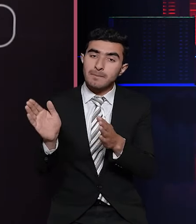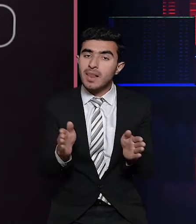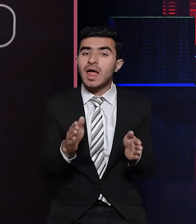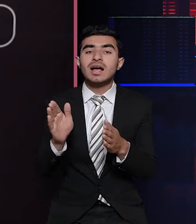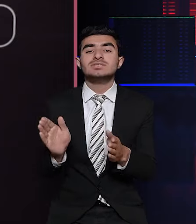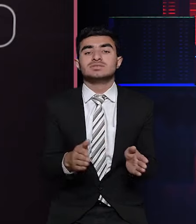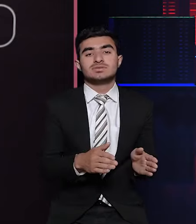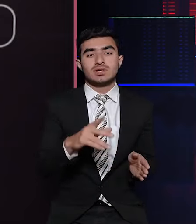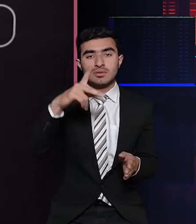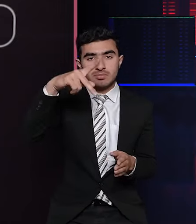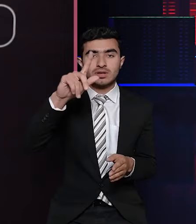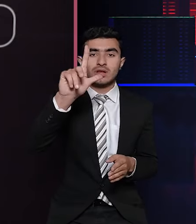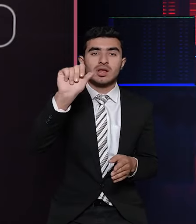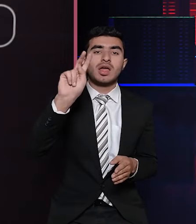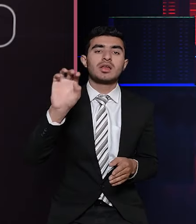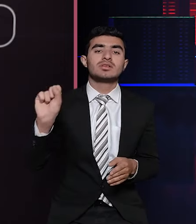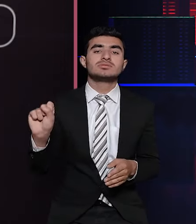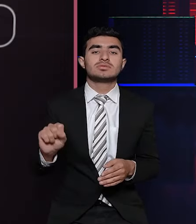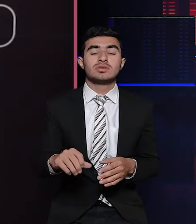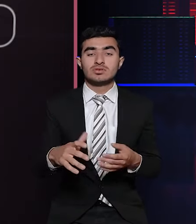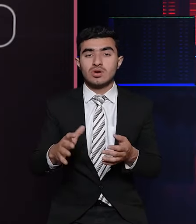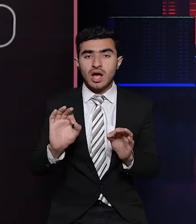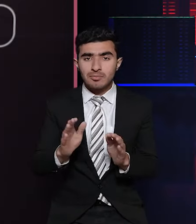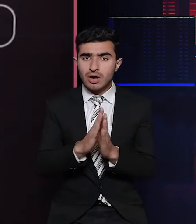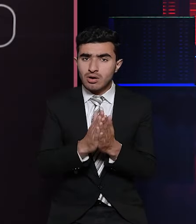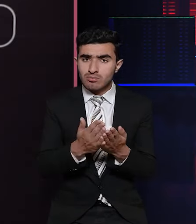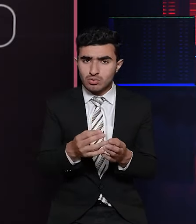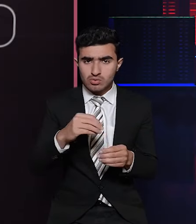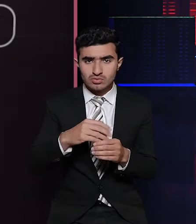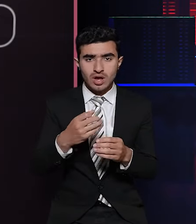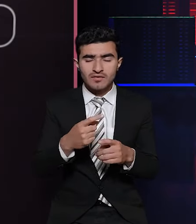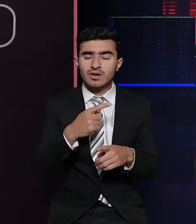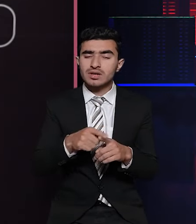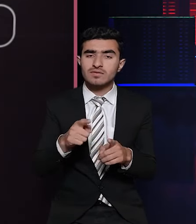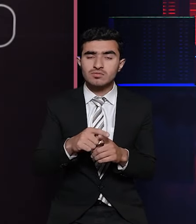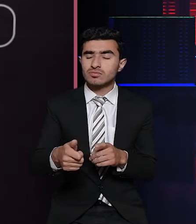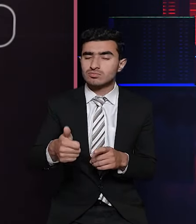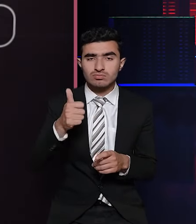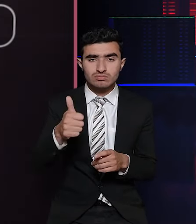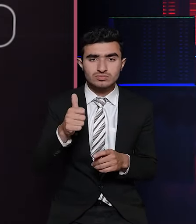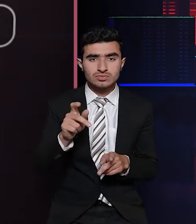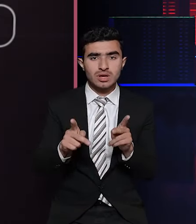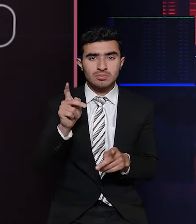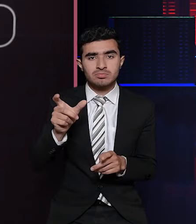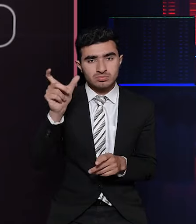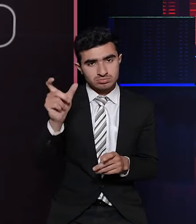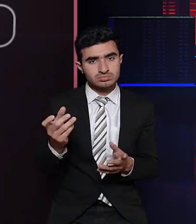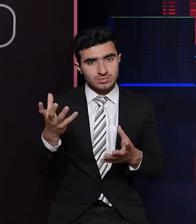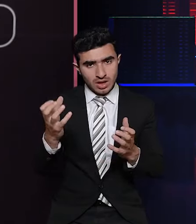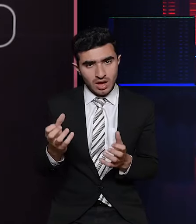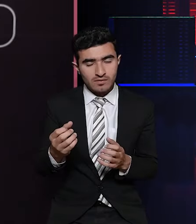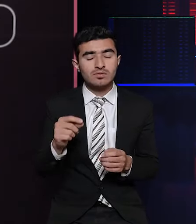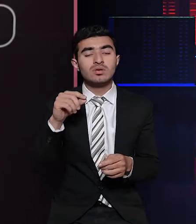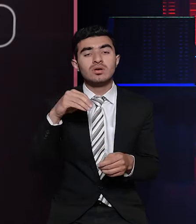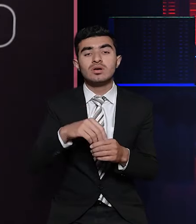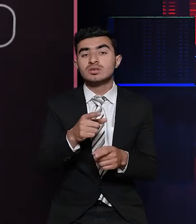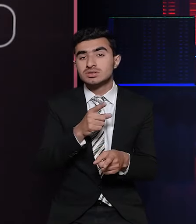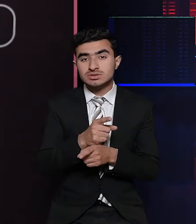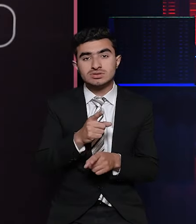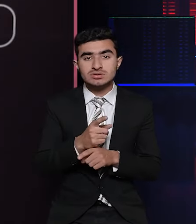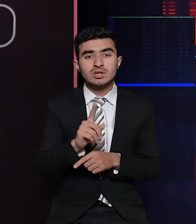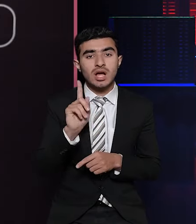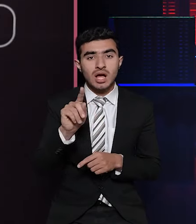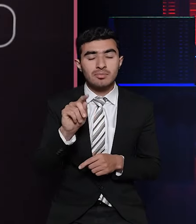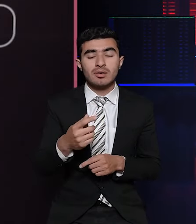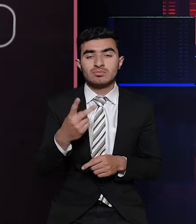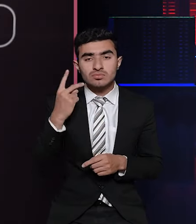اوور دا پاسٹ 20 ایئرز بہت سرٹیفائڈ لوگ آئے ہیں ان ٹو دس فیلڈ who are present there to give you advice, and